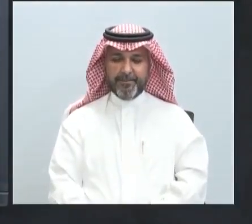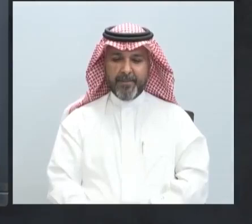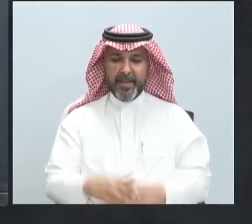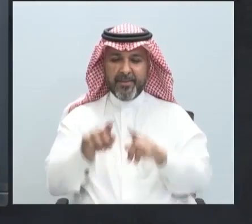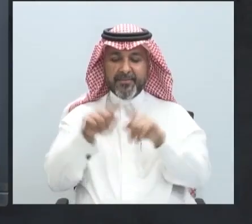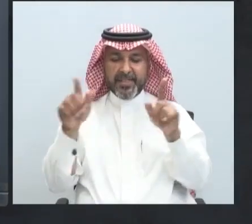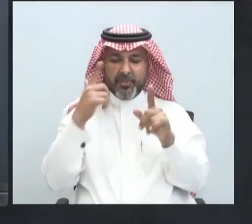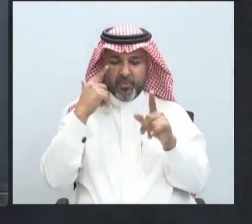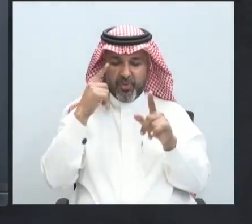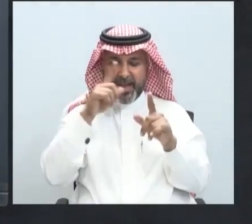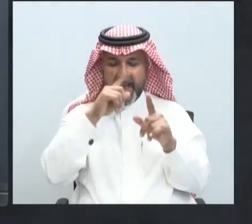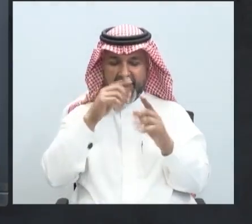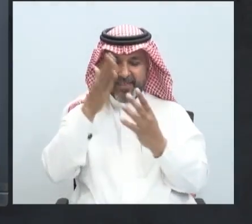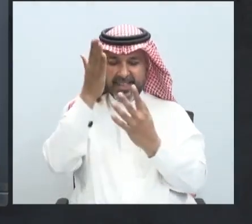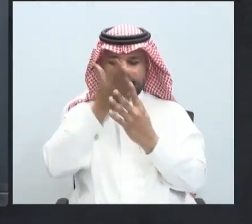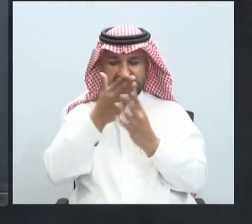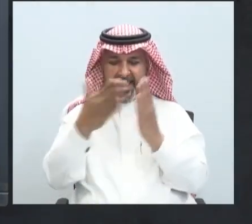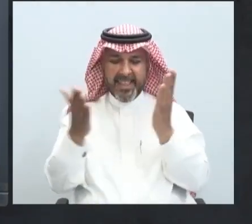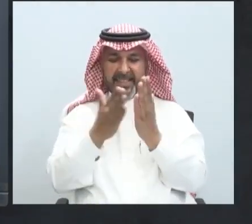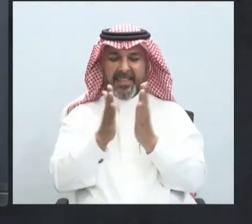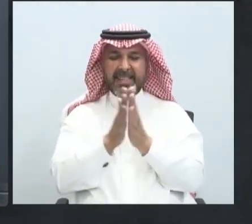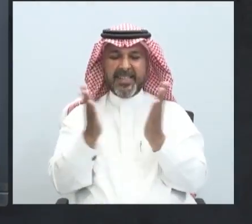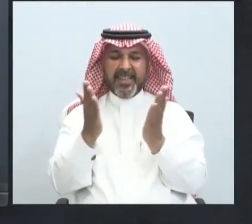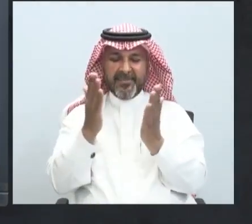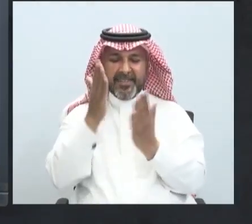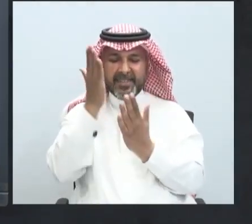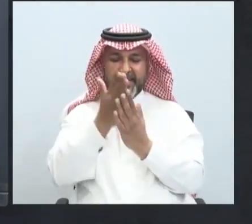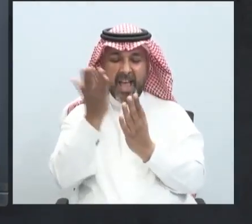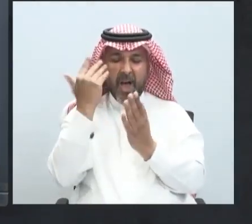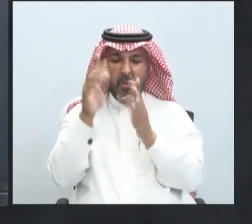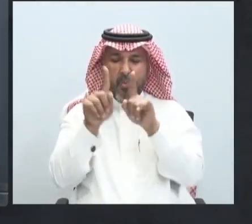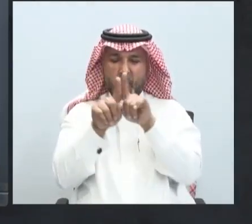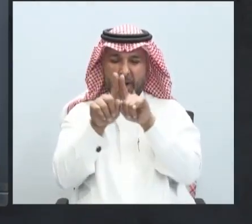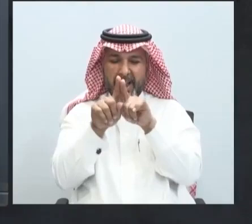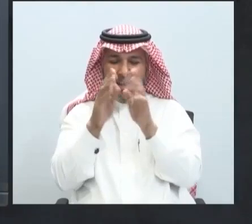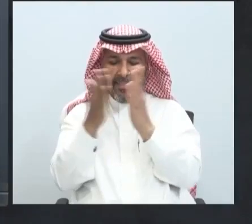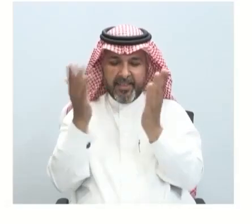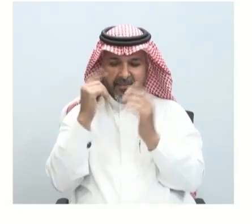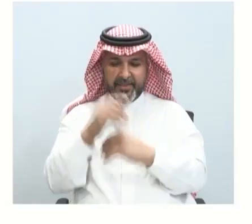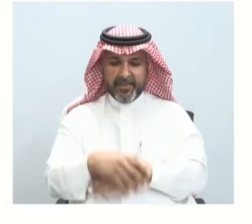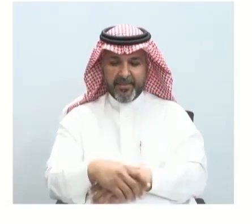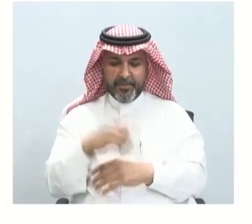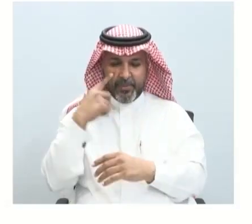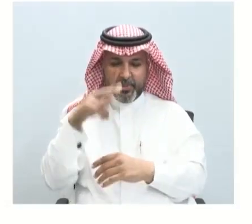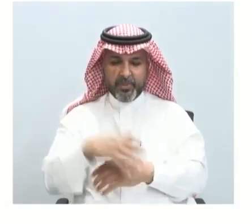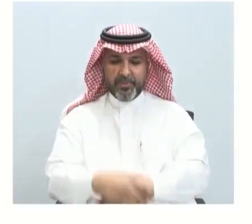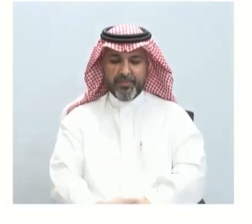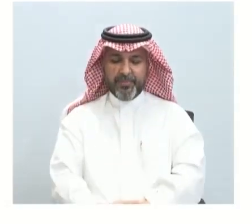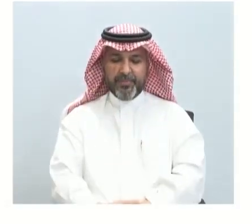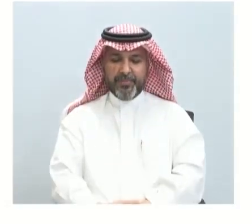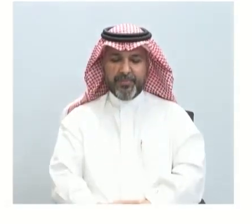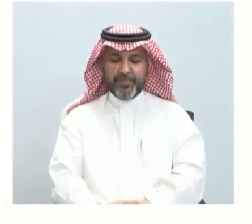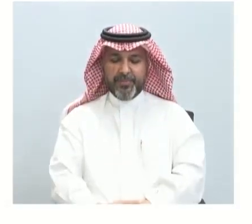انفصل انفصلت هذه الكروماتيدات الشقيقه لماذا لان الذي اصطف قبل قليل عندما نتكلم هنا المصطف داخل هذه الخلايا هو عباره عن